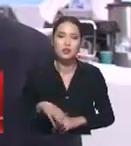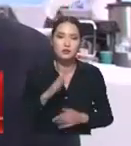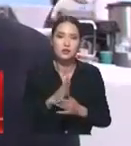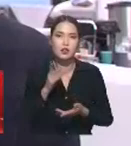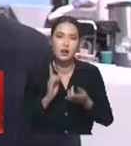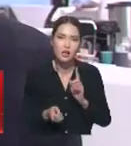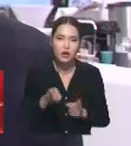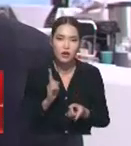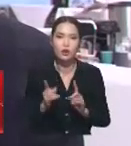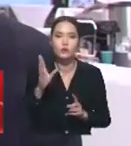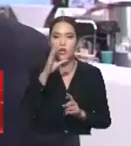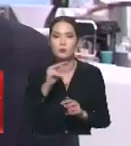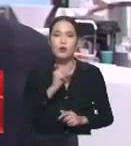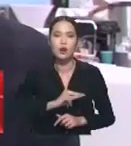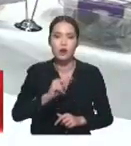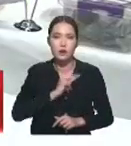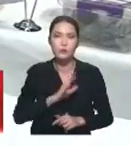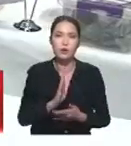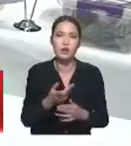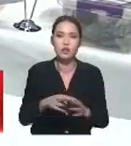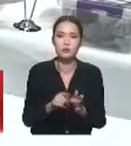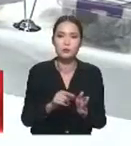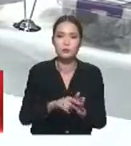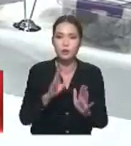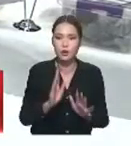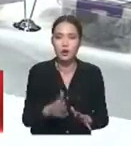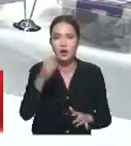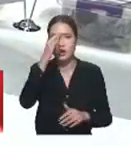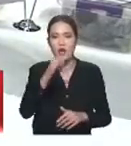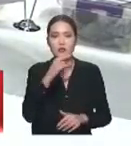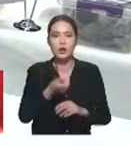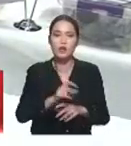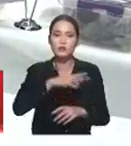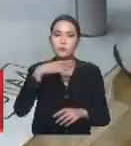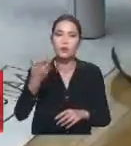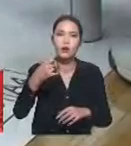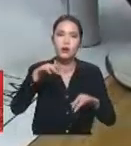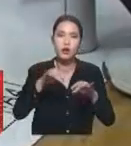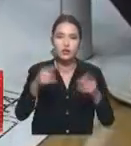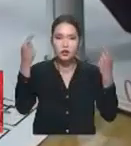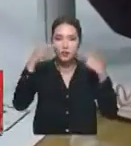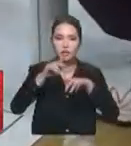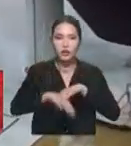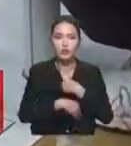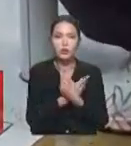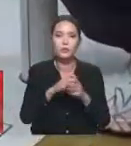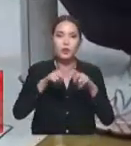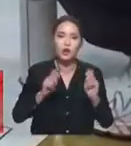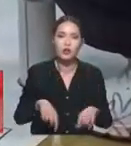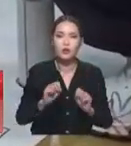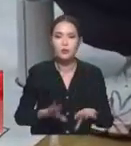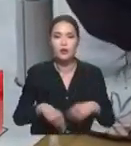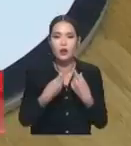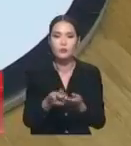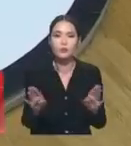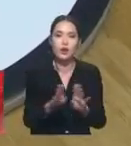международные инвестора, которые работают с нашим приложением. Казахстан может и должен войти в гонку технологий, заявил сооснователь школы